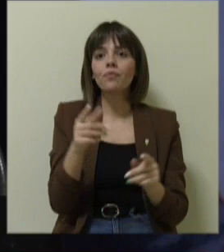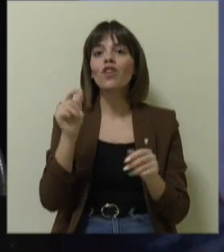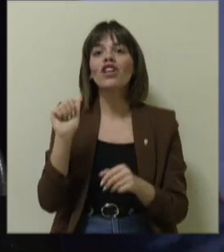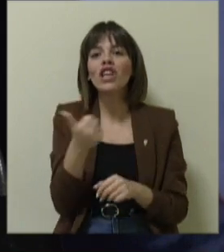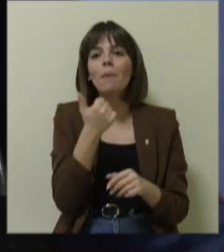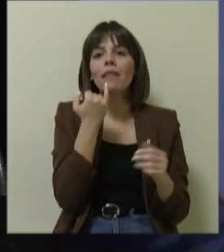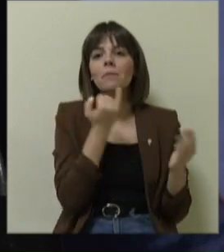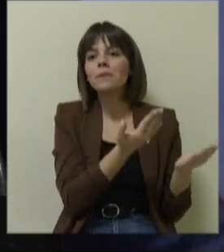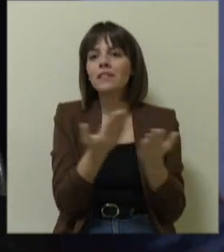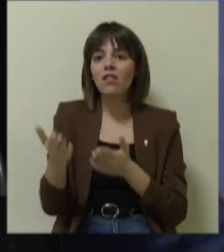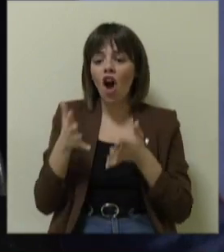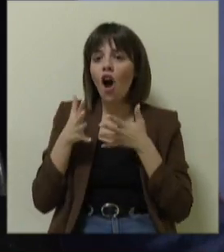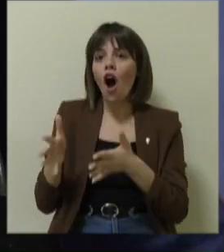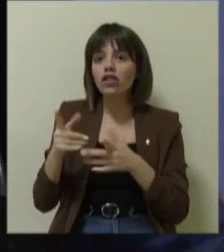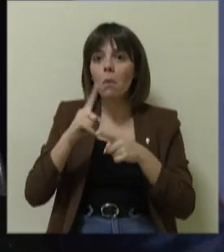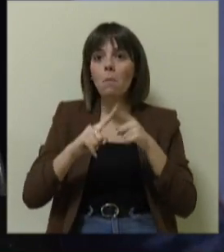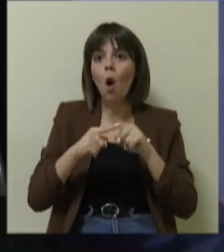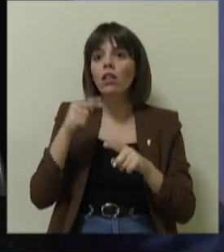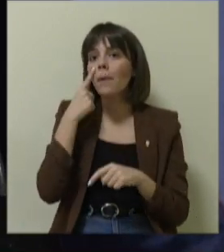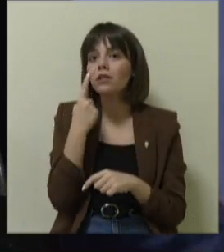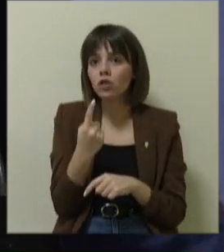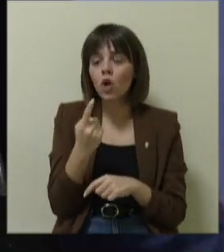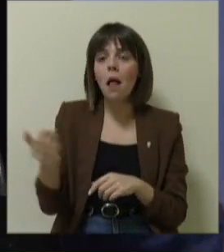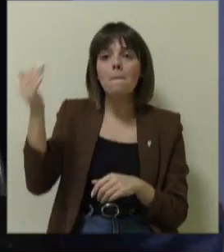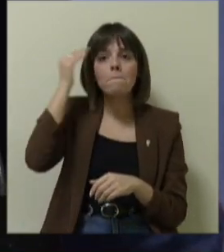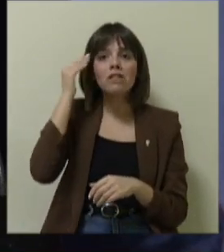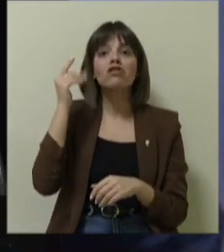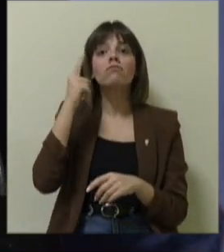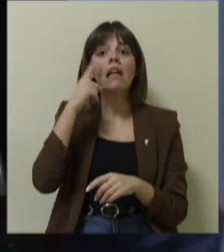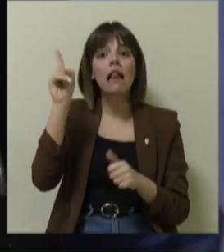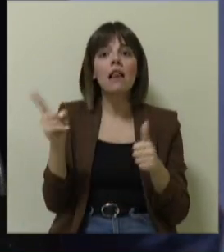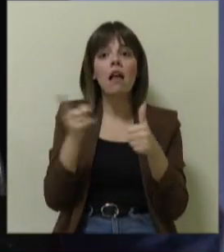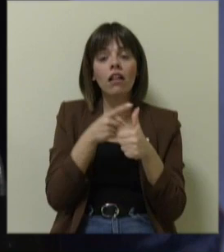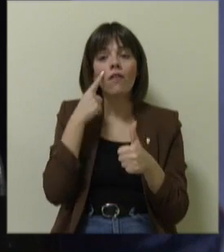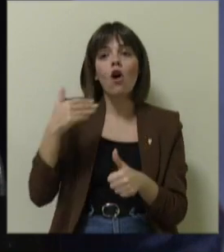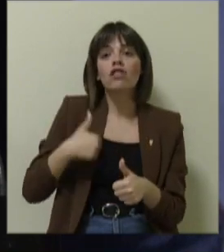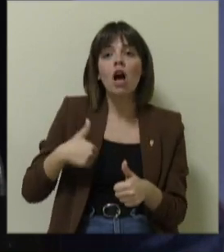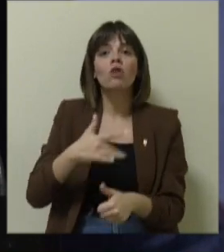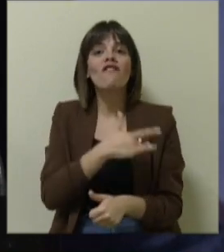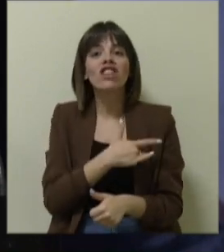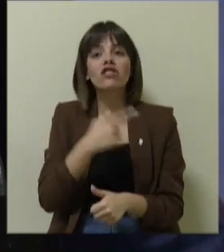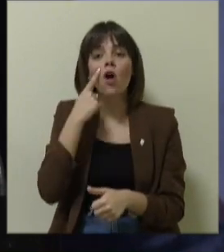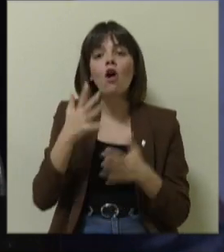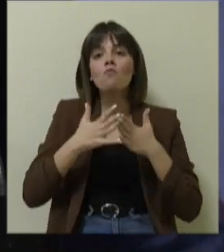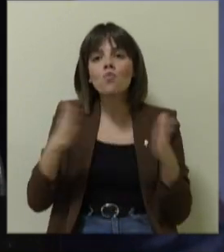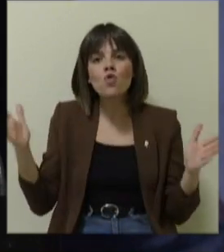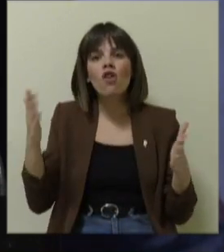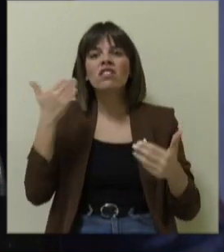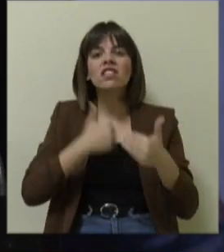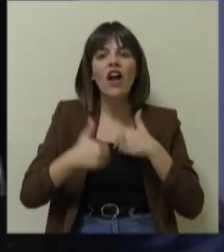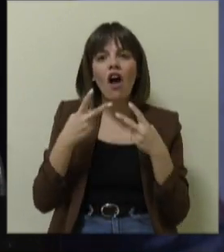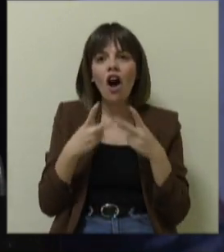Kıymetli konuklar, harcama politikalarımızın temel önceliği kamu vicdanında büyük yaralar